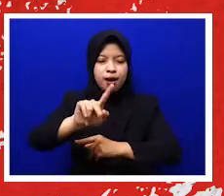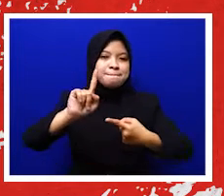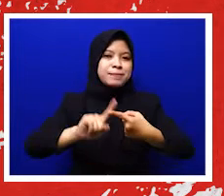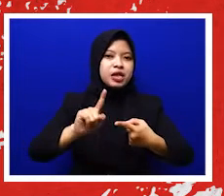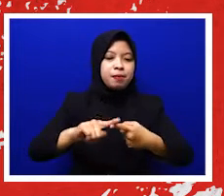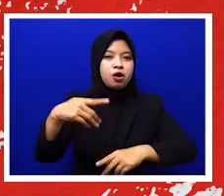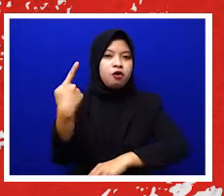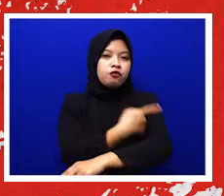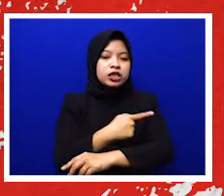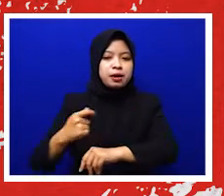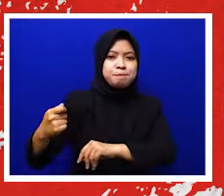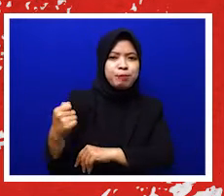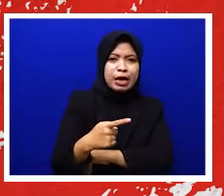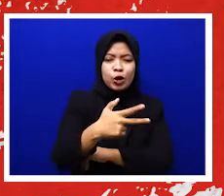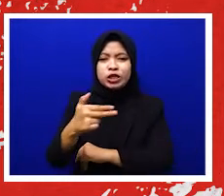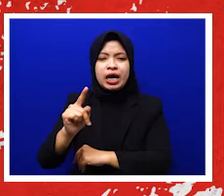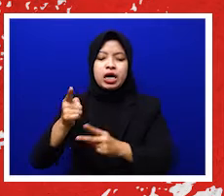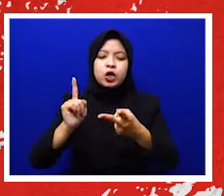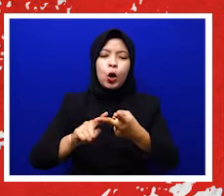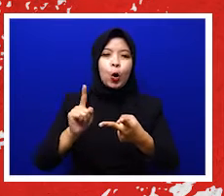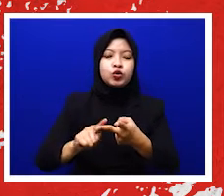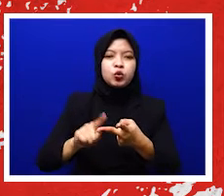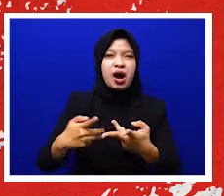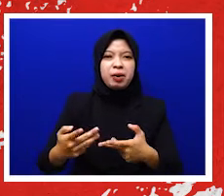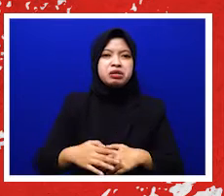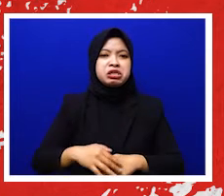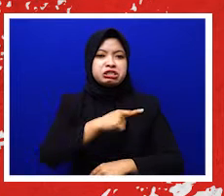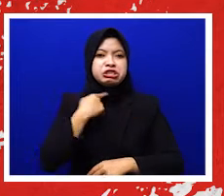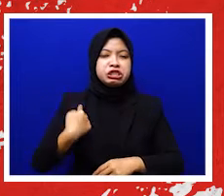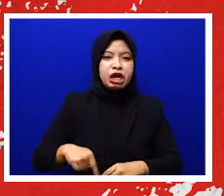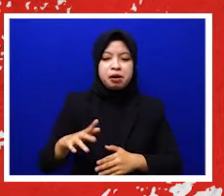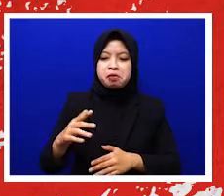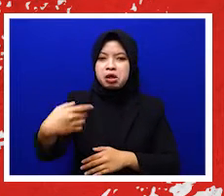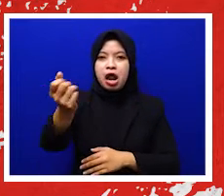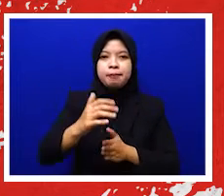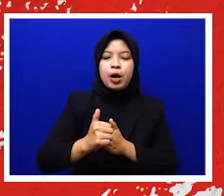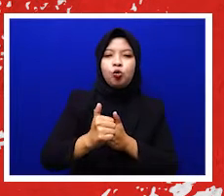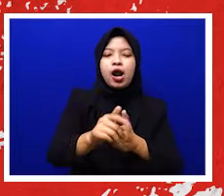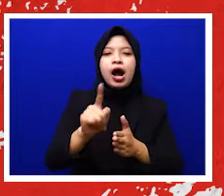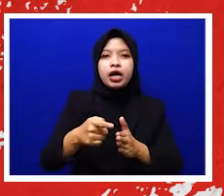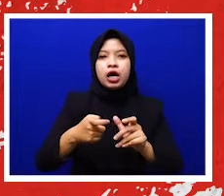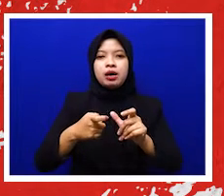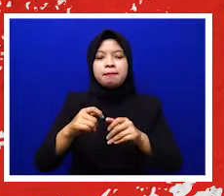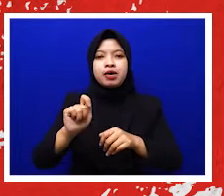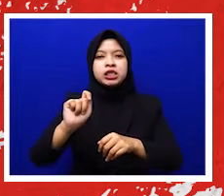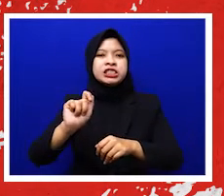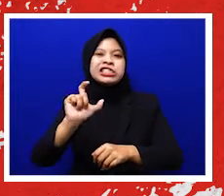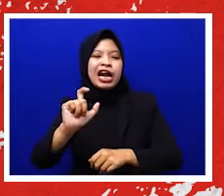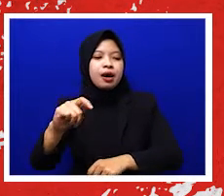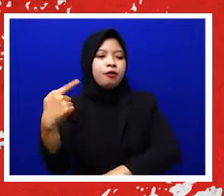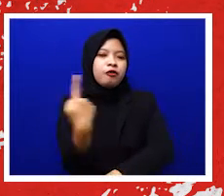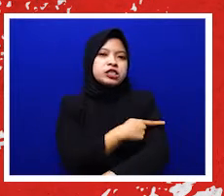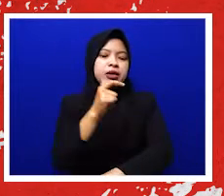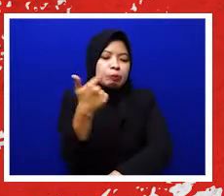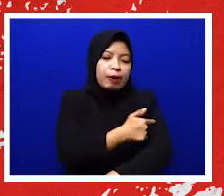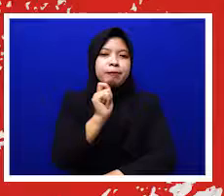pertama ada tentang vaksin berbayar di Indonesia. Yang kedua ada katanya di Tiongkok ada panduan penggunaan vaksin Sinovac. Itu gimana tuh